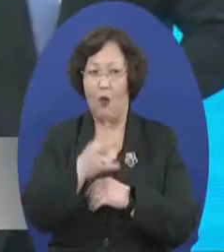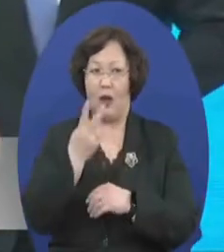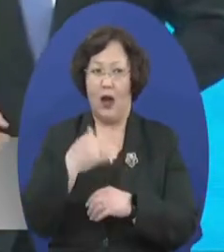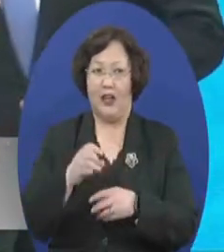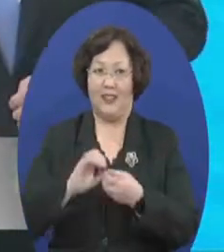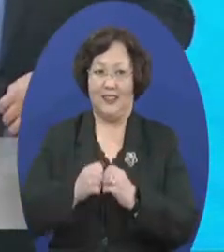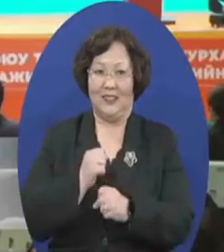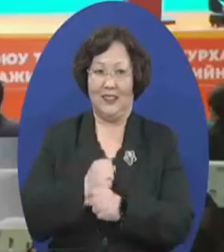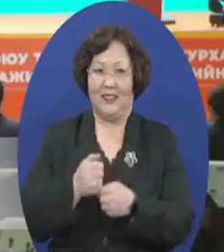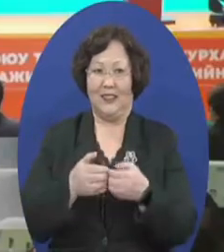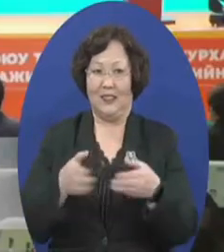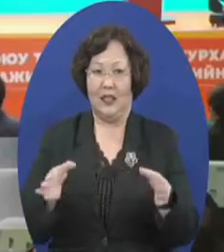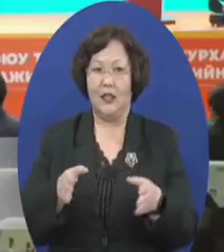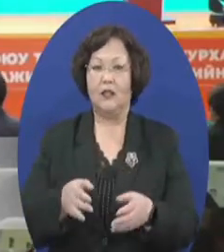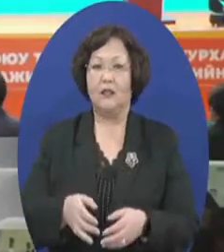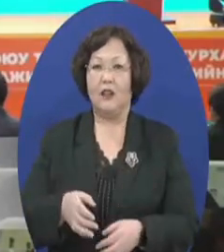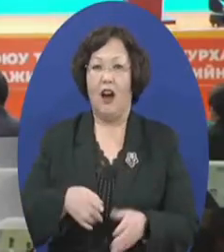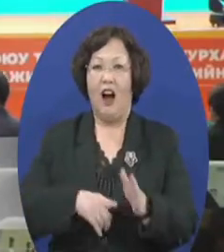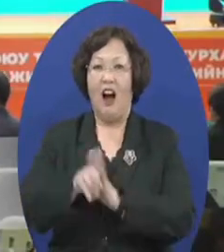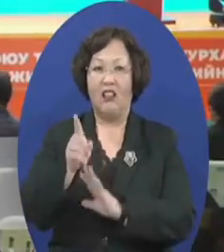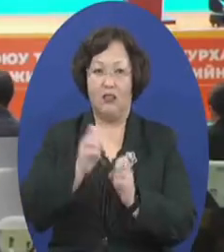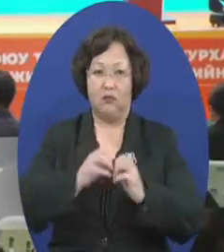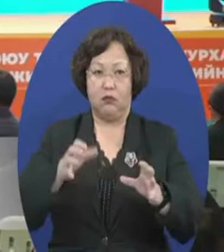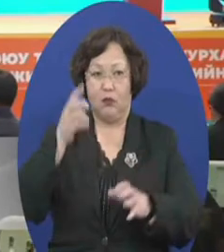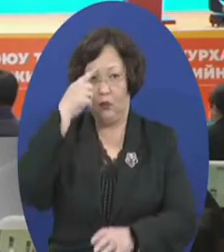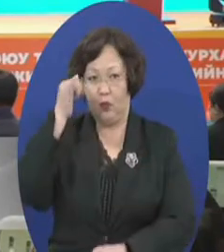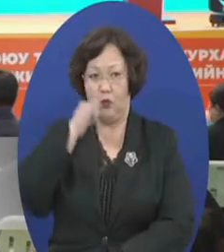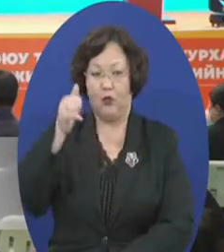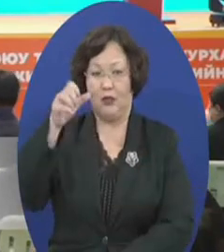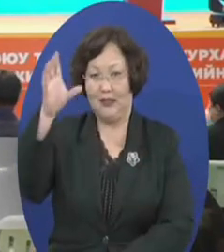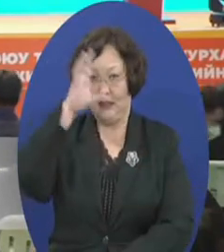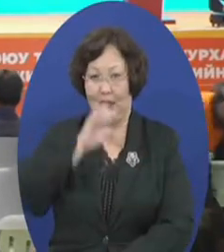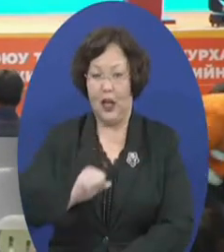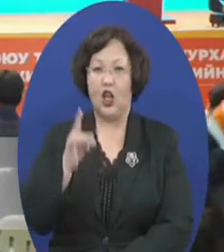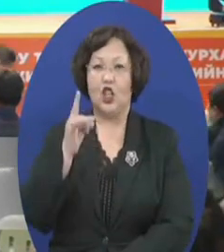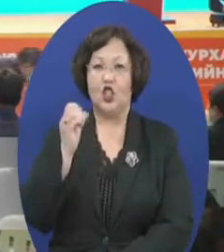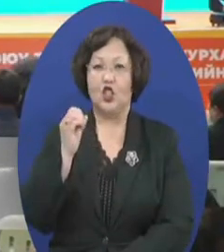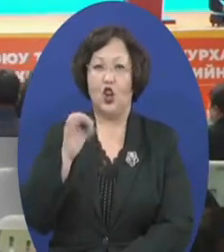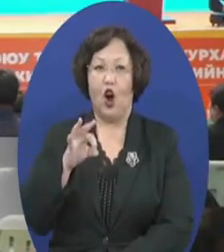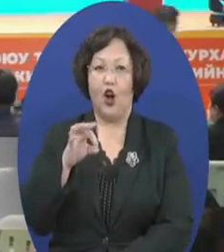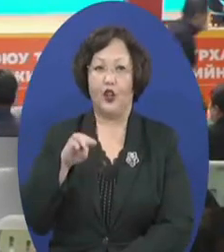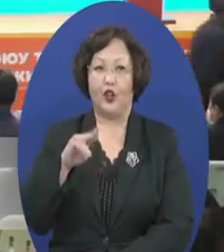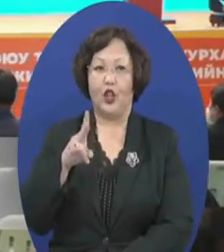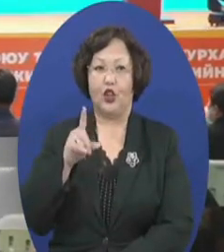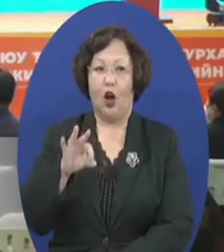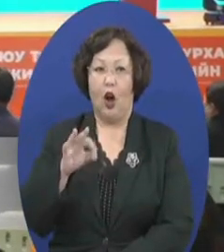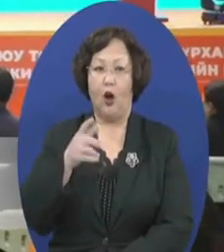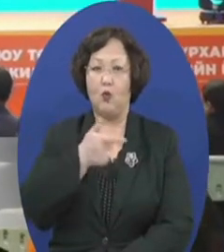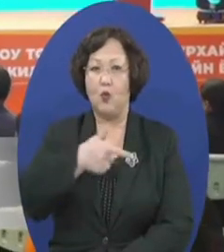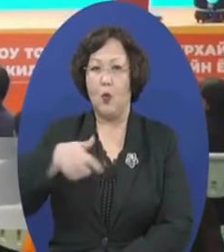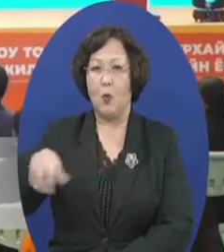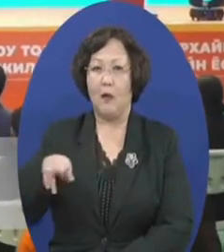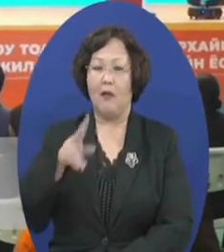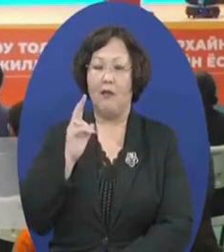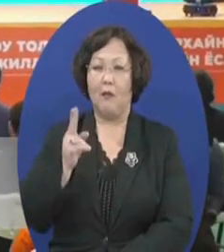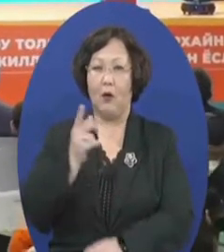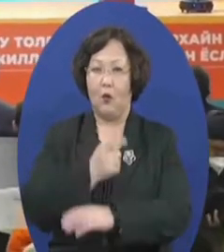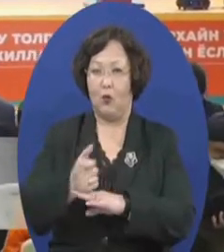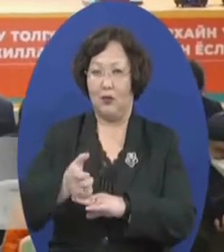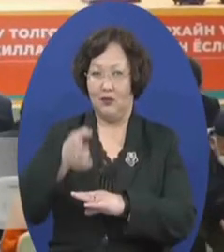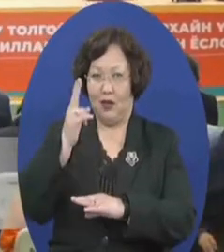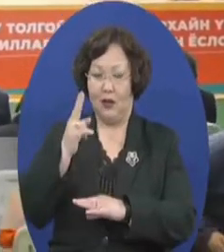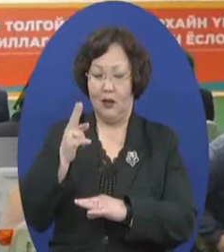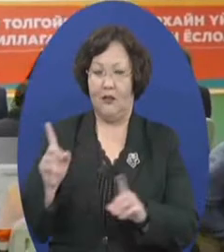малтгааны ихний тэсэлгээ Монгол улсын ерөнхий сайд Рио Тинто группийн гүйцэтгэх захирал нар